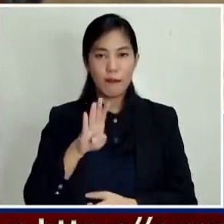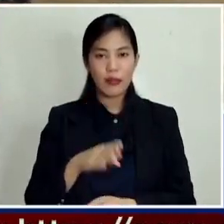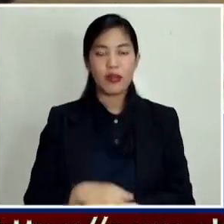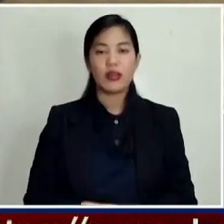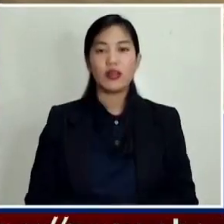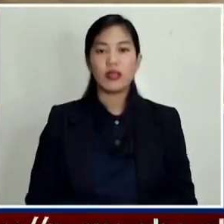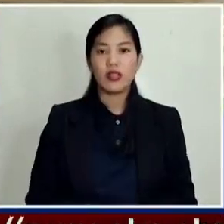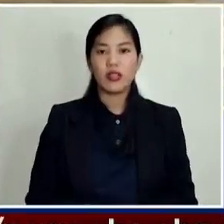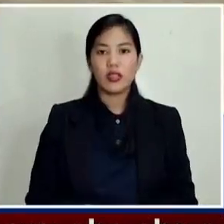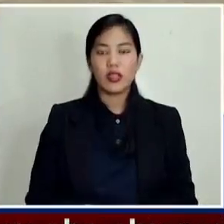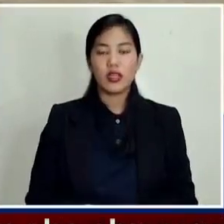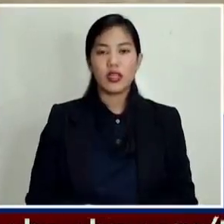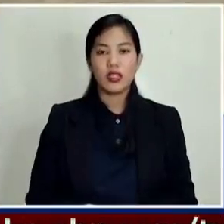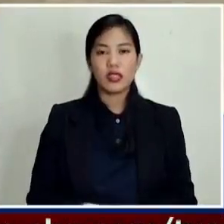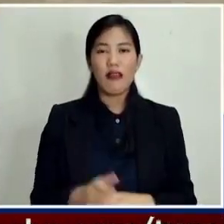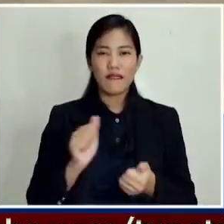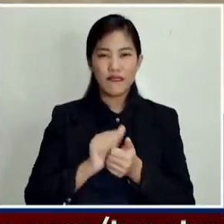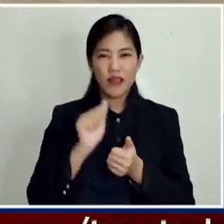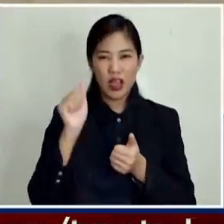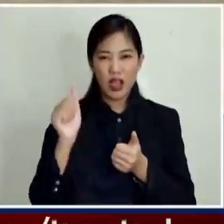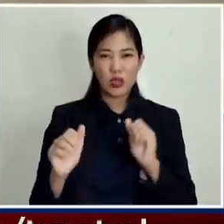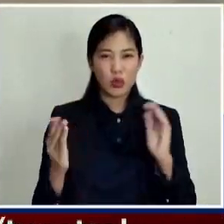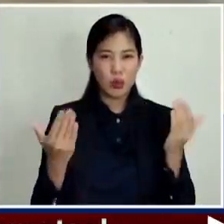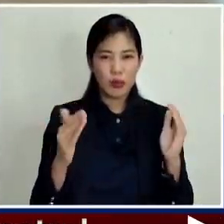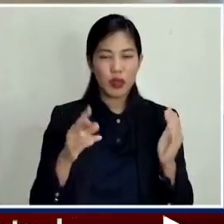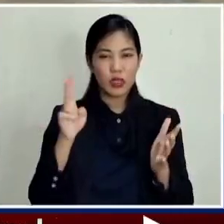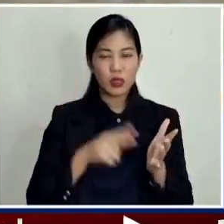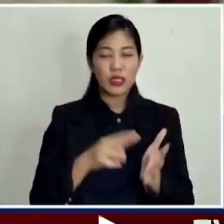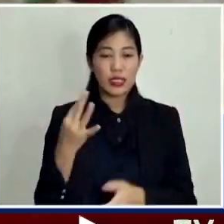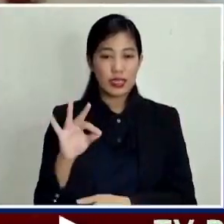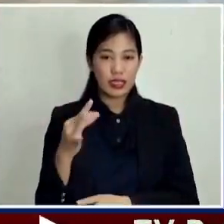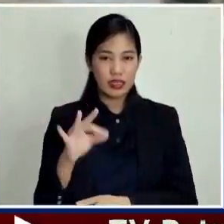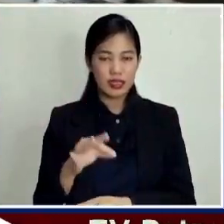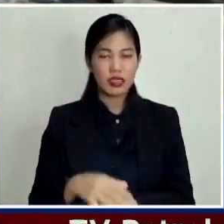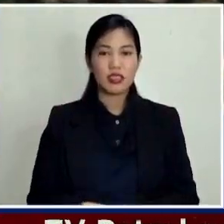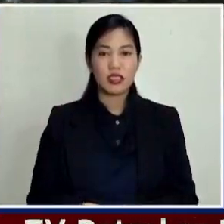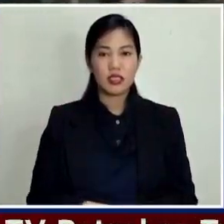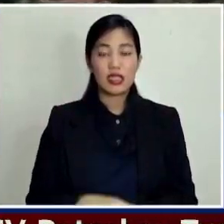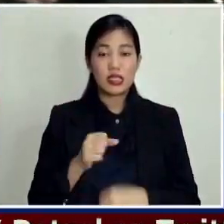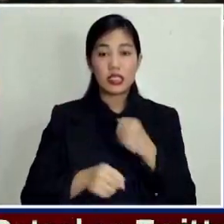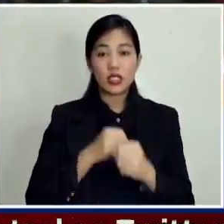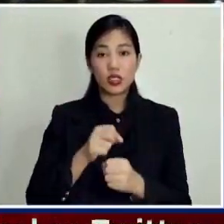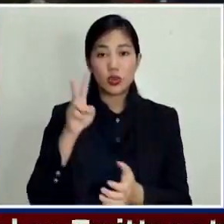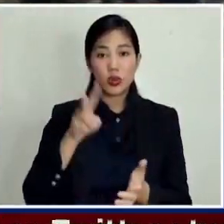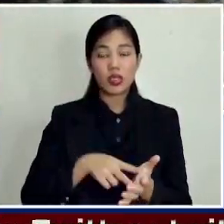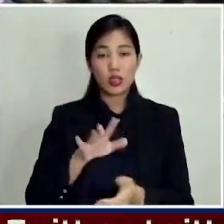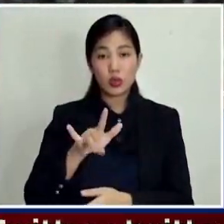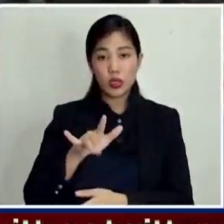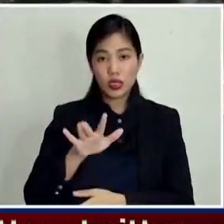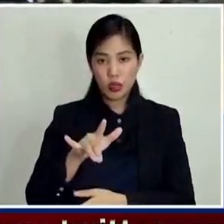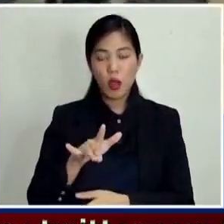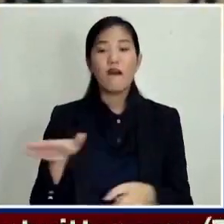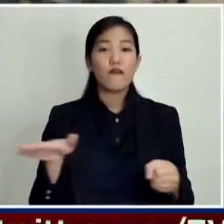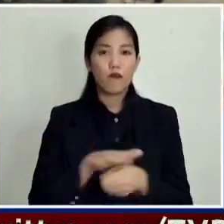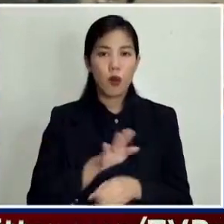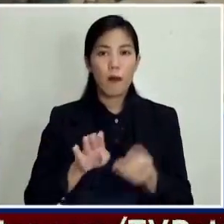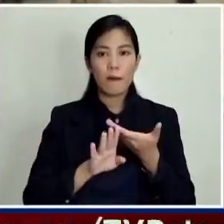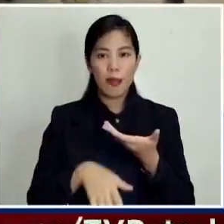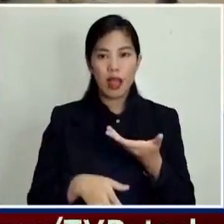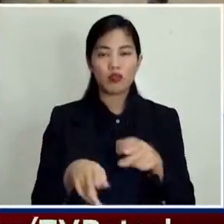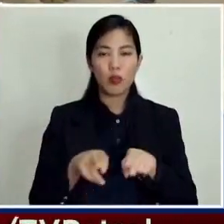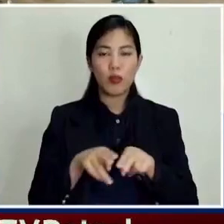para dumami rin ang turista sa Pilipinas. Bukod sa Thai nationals, pwede rin ipromote ng Thailand ang Pilipinas sa kanilang